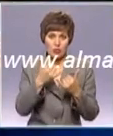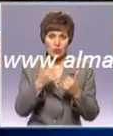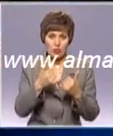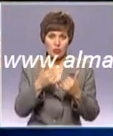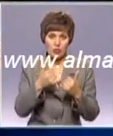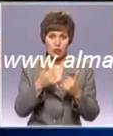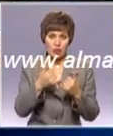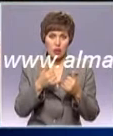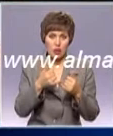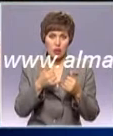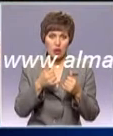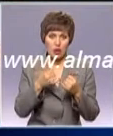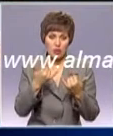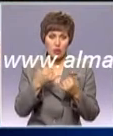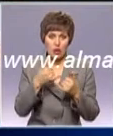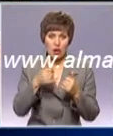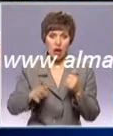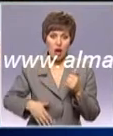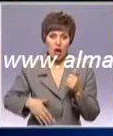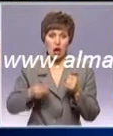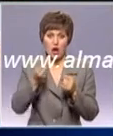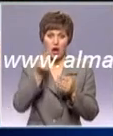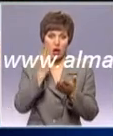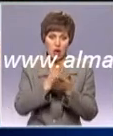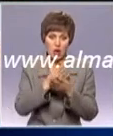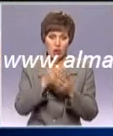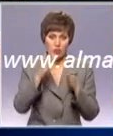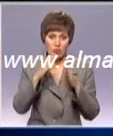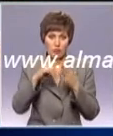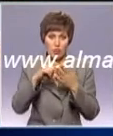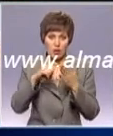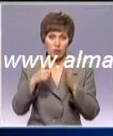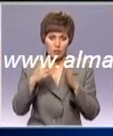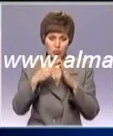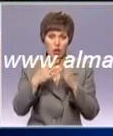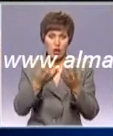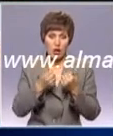Мысалы қалтасында ақшасы барлар үйді алады деген пікірде